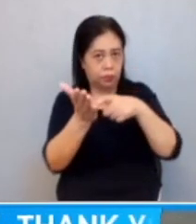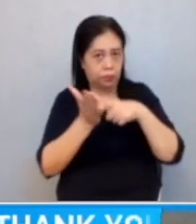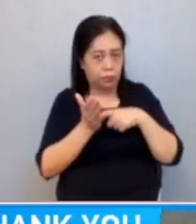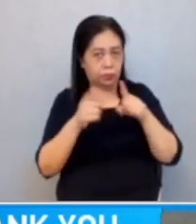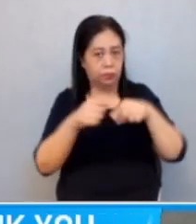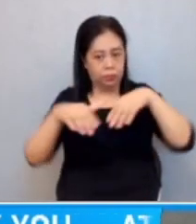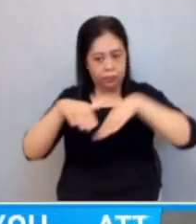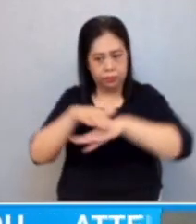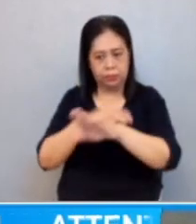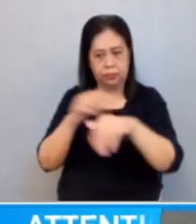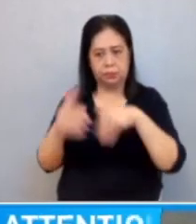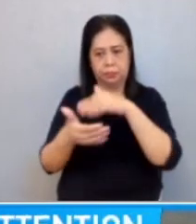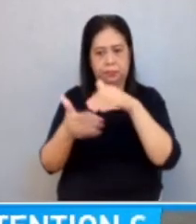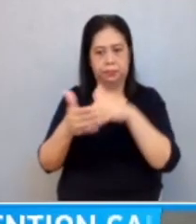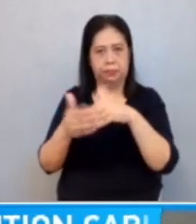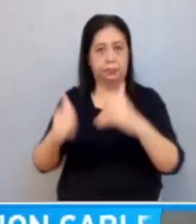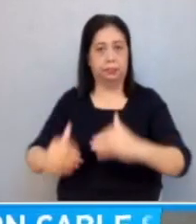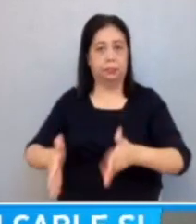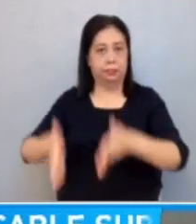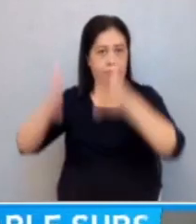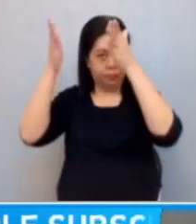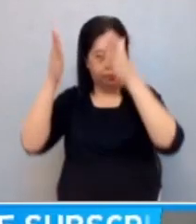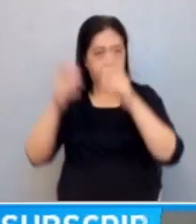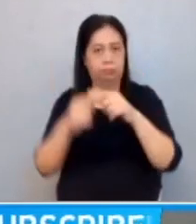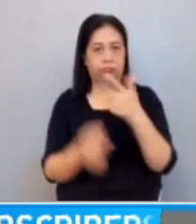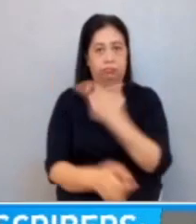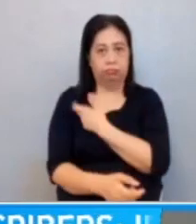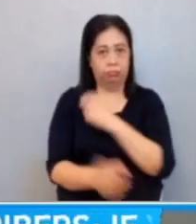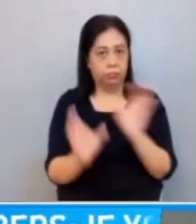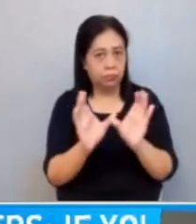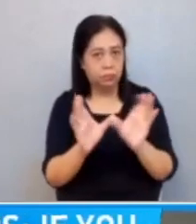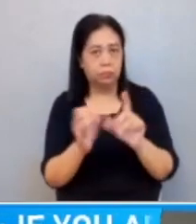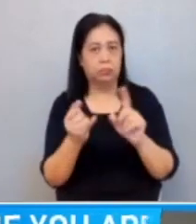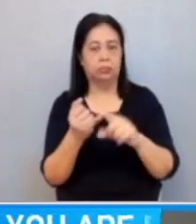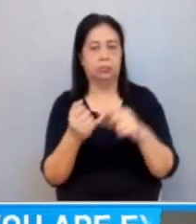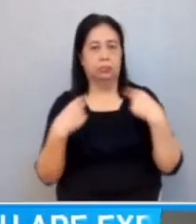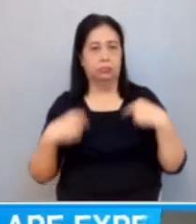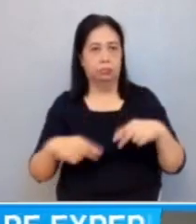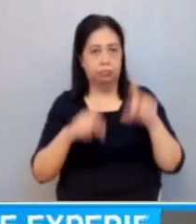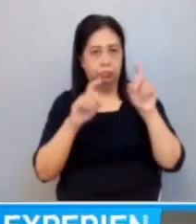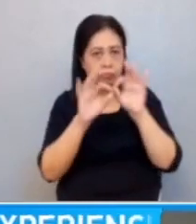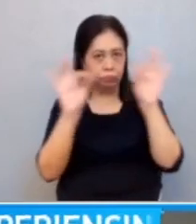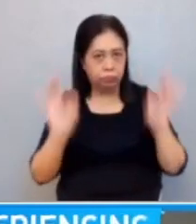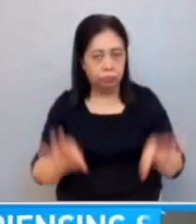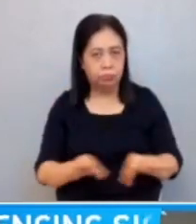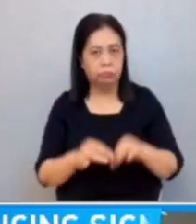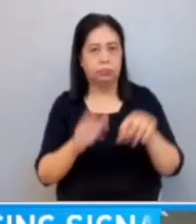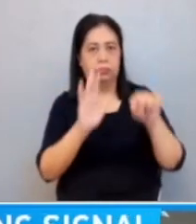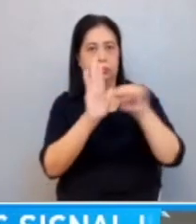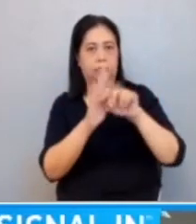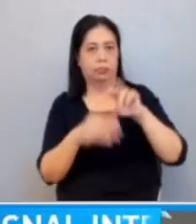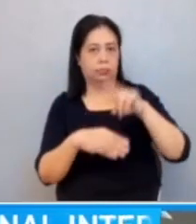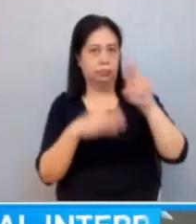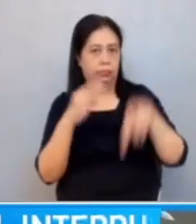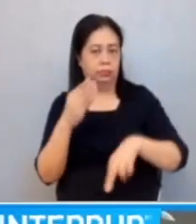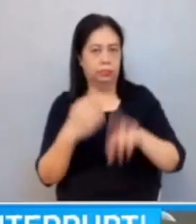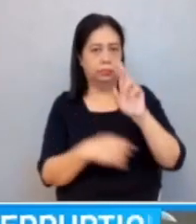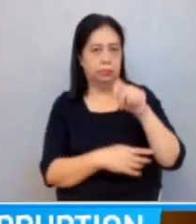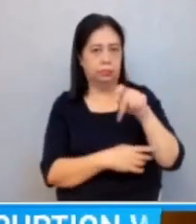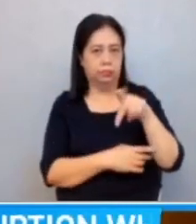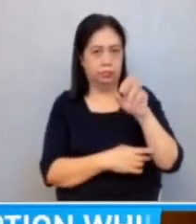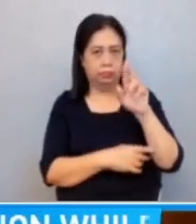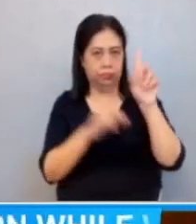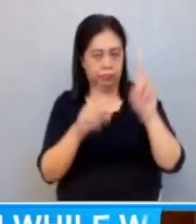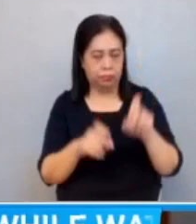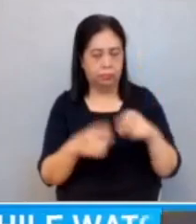sa main building ng Kamara gaya ng vaccination card, health declaration form, at negative RT-PCR test result. Nakalatag na